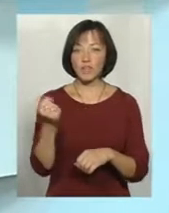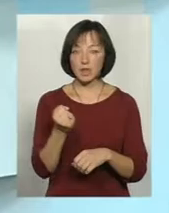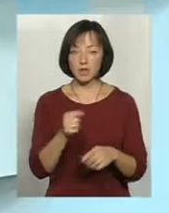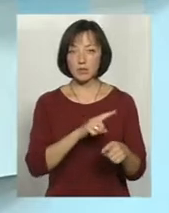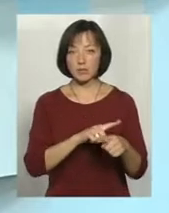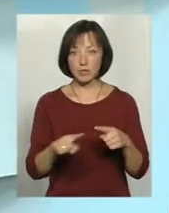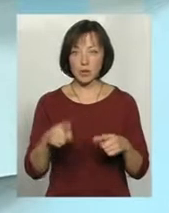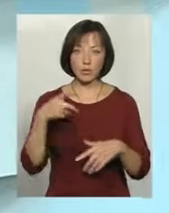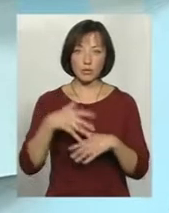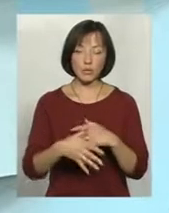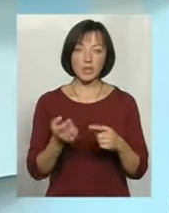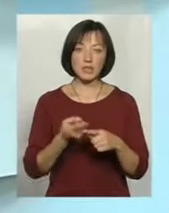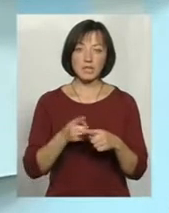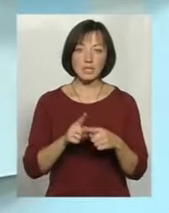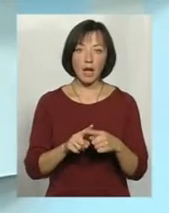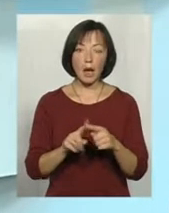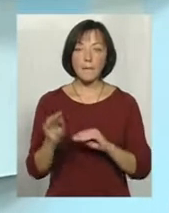вони розуміють це.